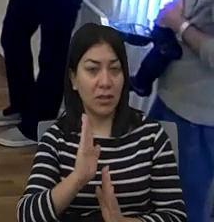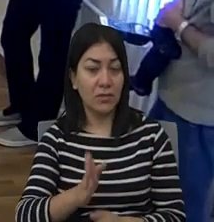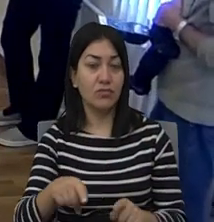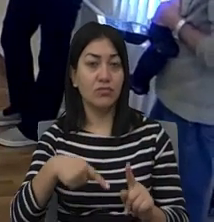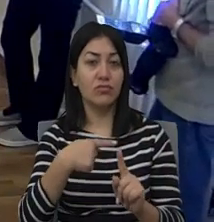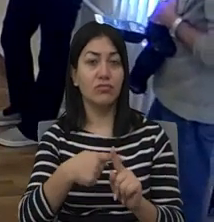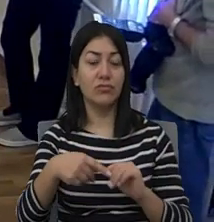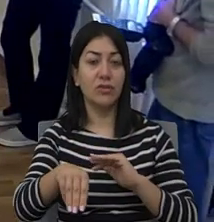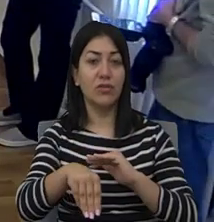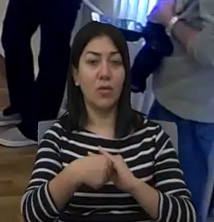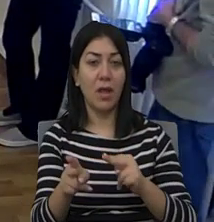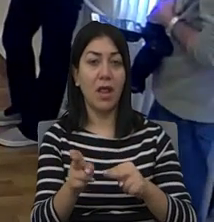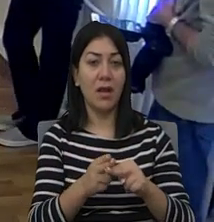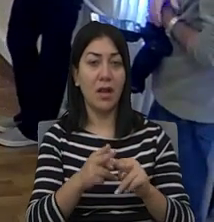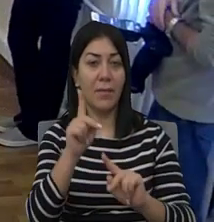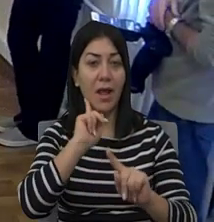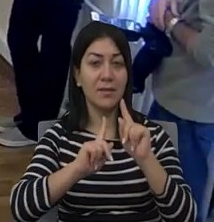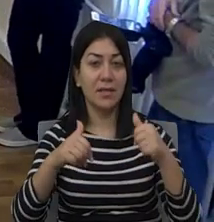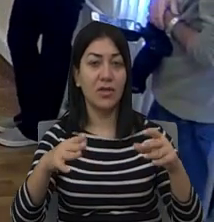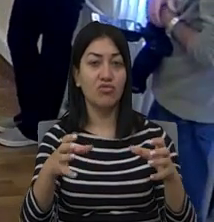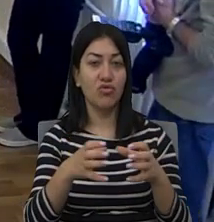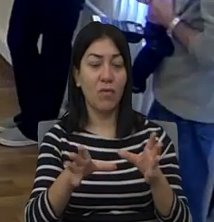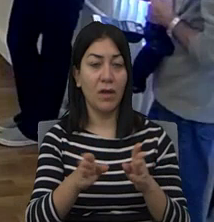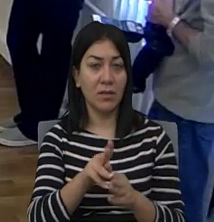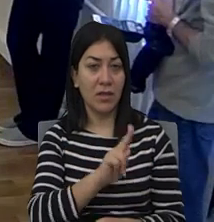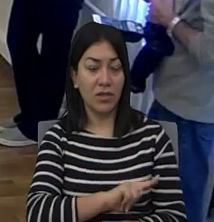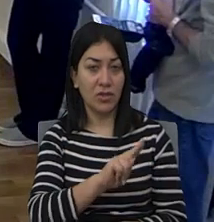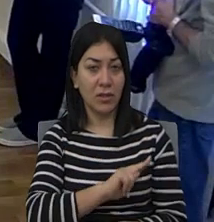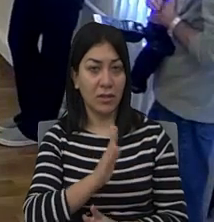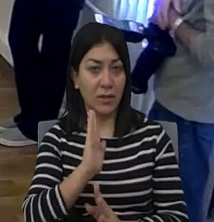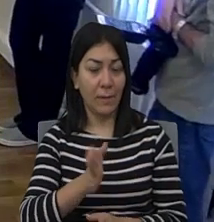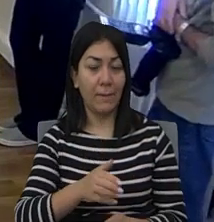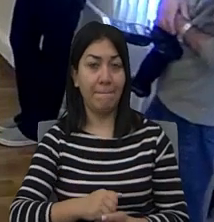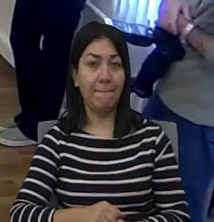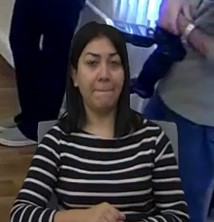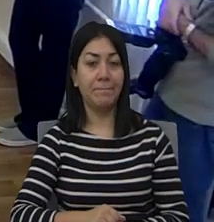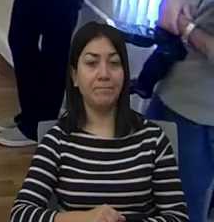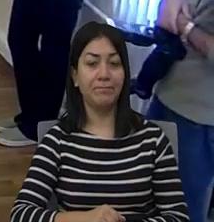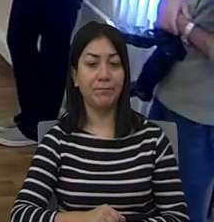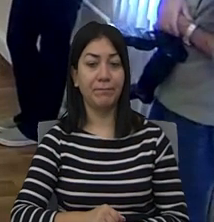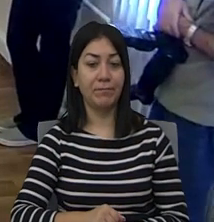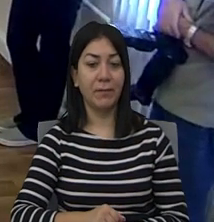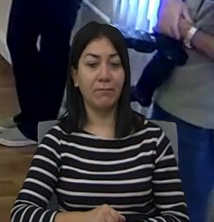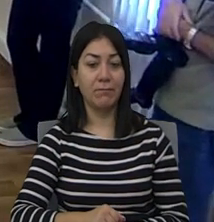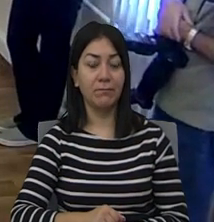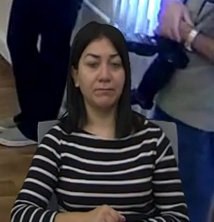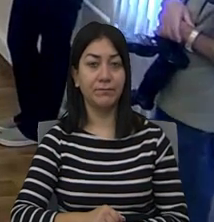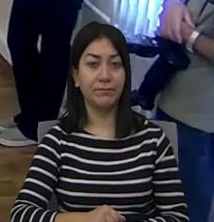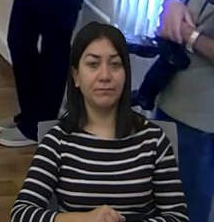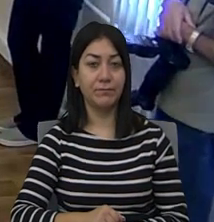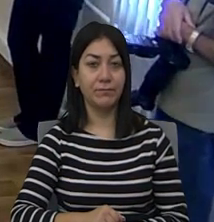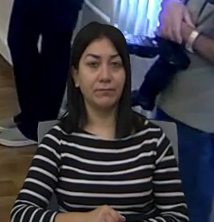կոռուպցիայի կանխարգելման հանձնաժողովի հետ. Starting in a few weeks' time with a series of workshops that has been